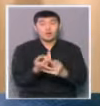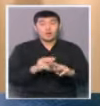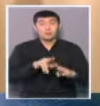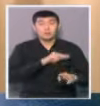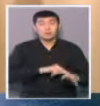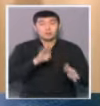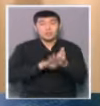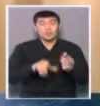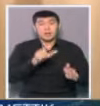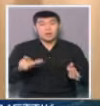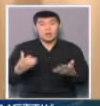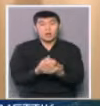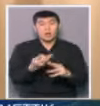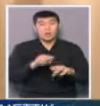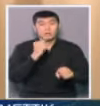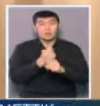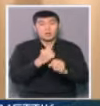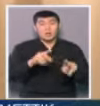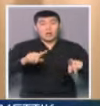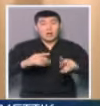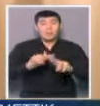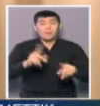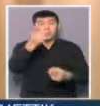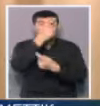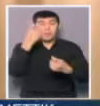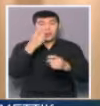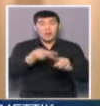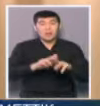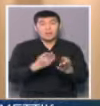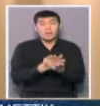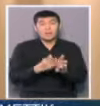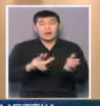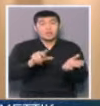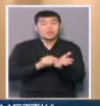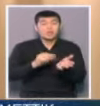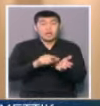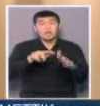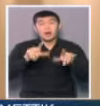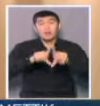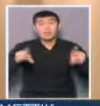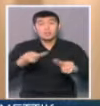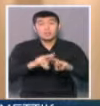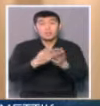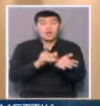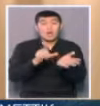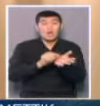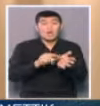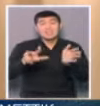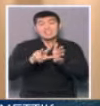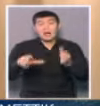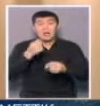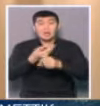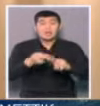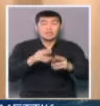жүргізетін ақпараттық жүйені салық органдарының ақпараттық жүйелерімен интеграциялау бойынша жұмыстар жүргізілуде. Салық төлемдерінің түсуі